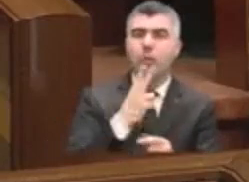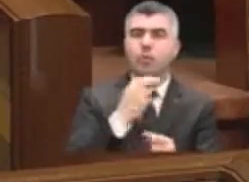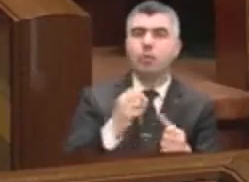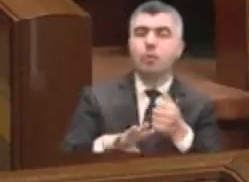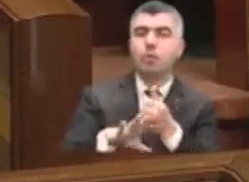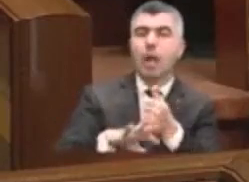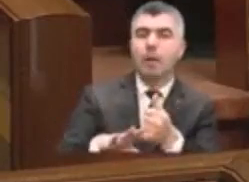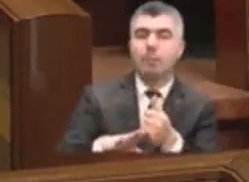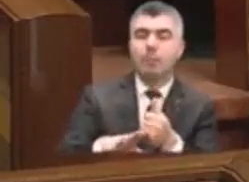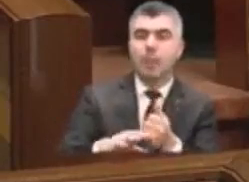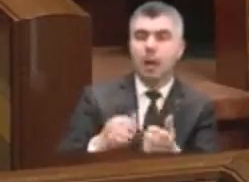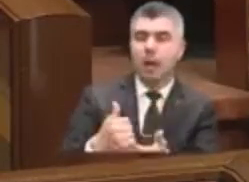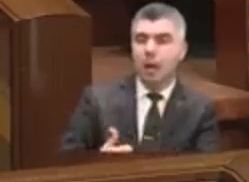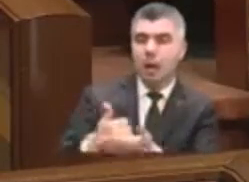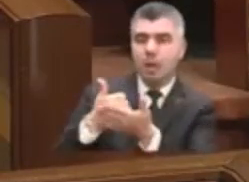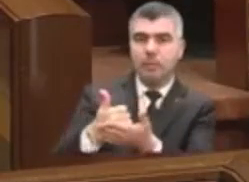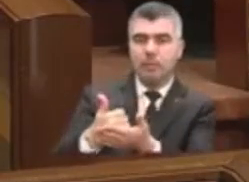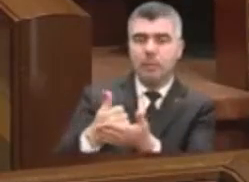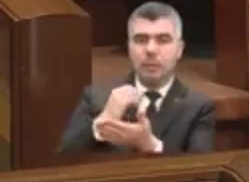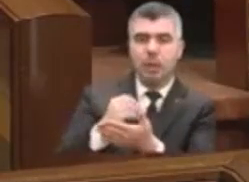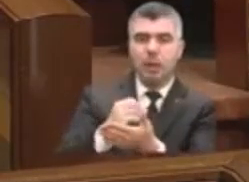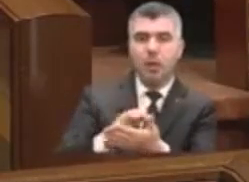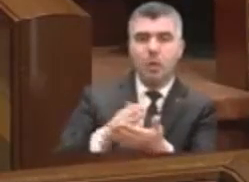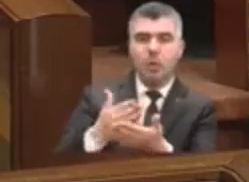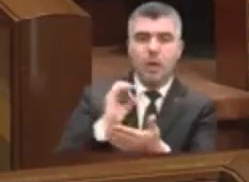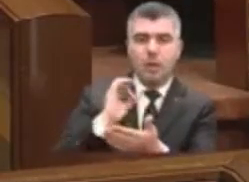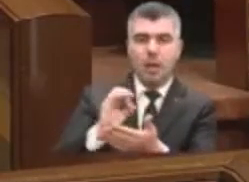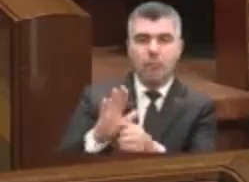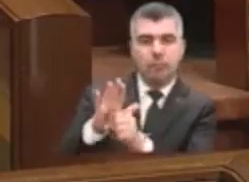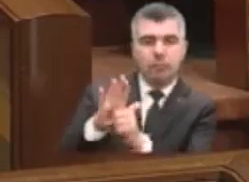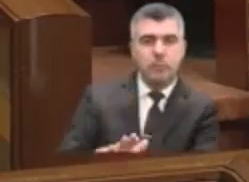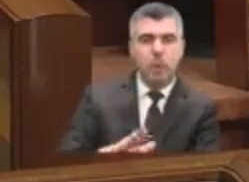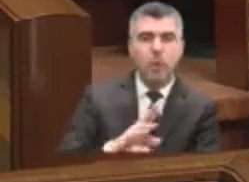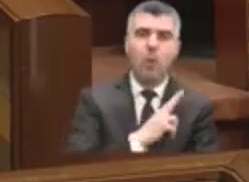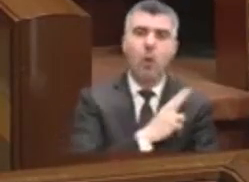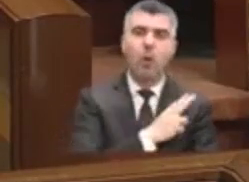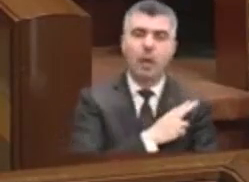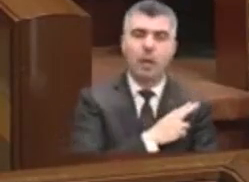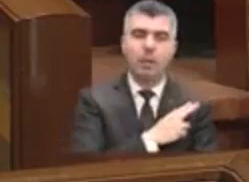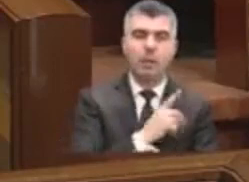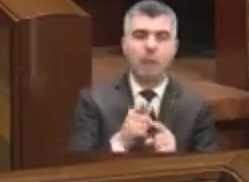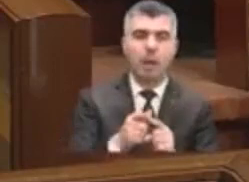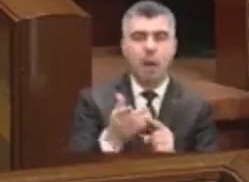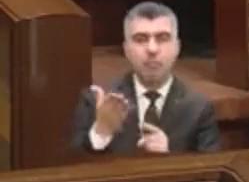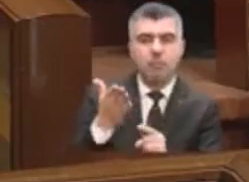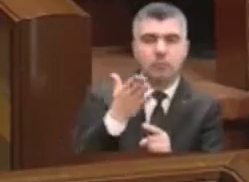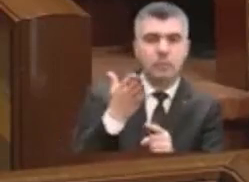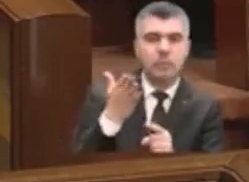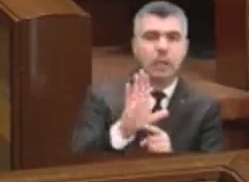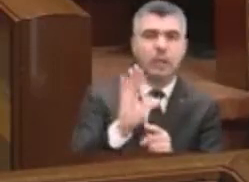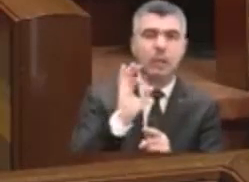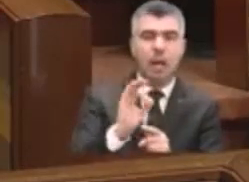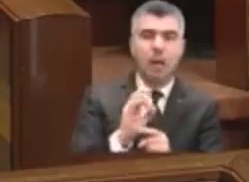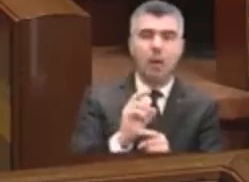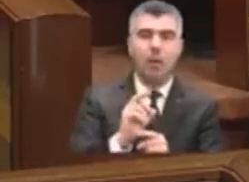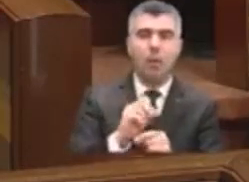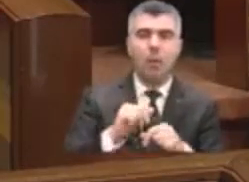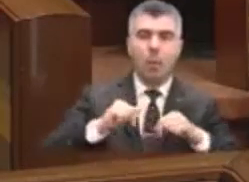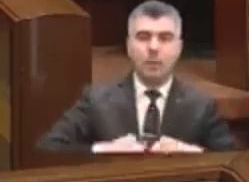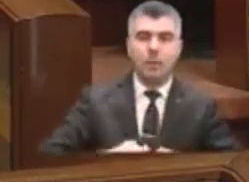جهه ونحو تركيع الاستاذ من جهه، لان الاستاذ كشف الوجه الاجتماعي لهذه الحكومه